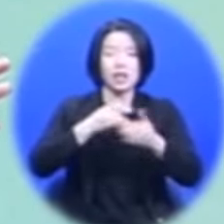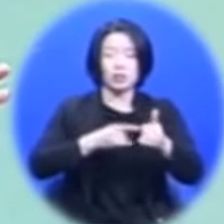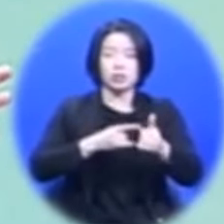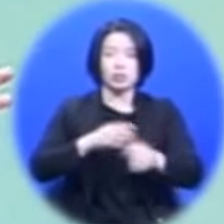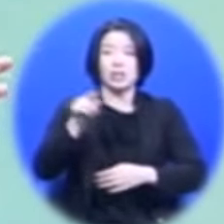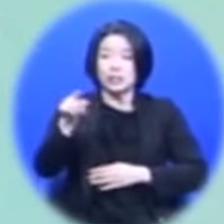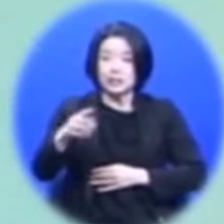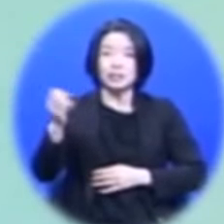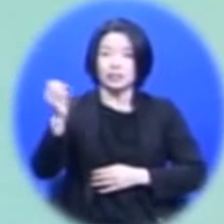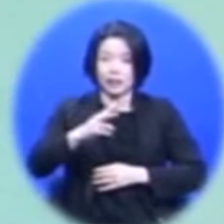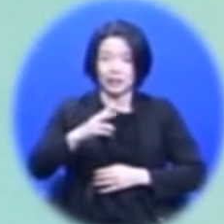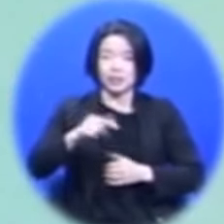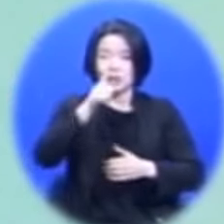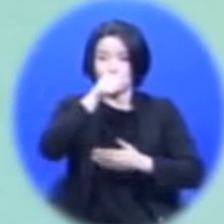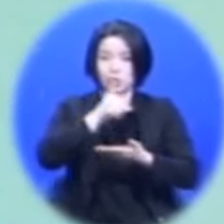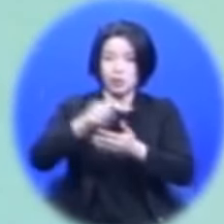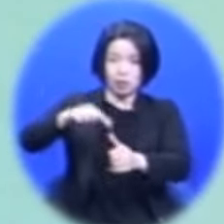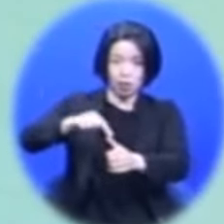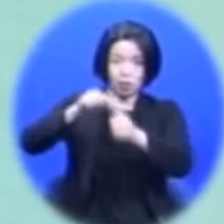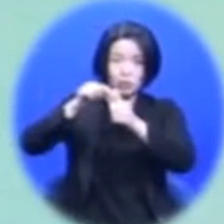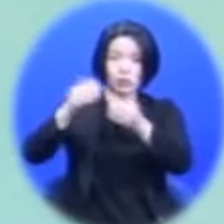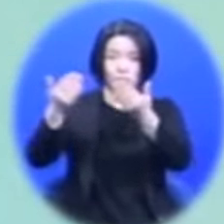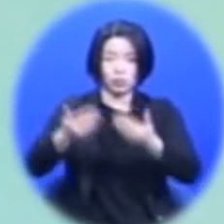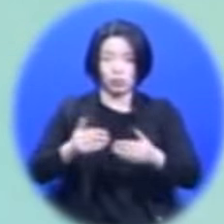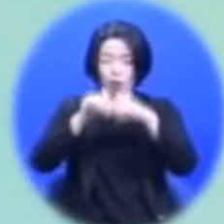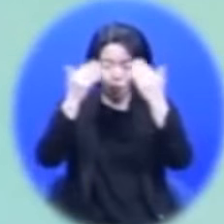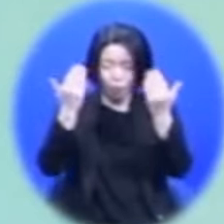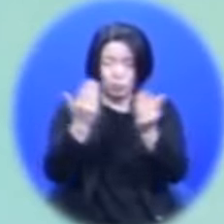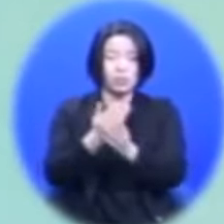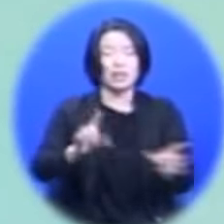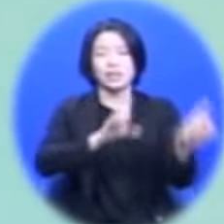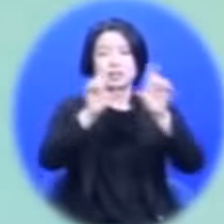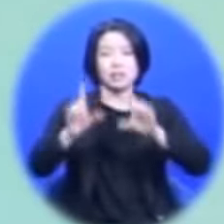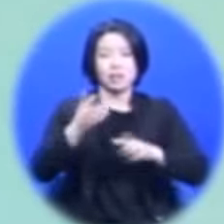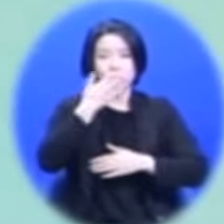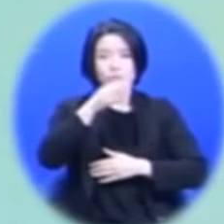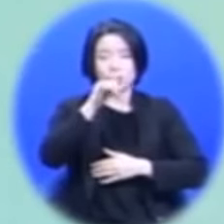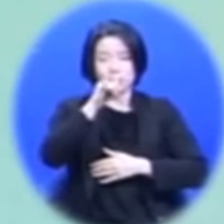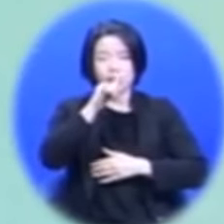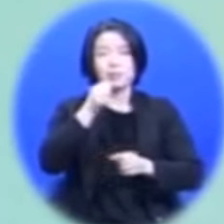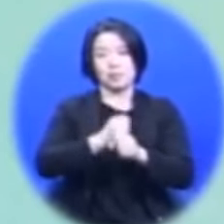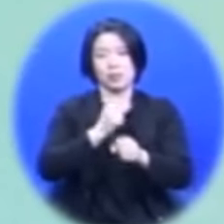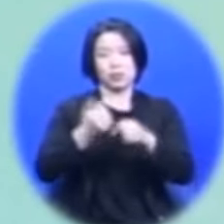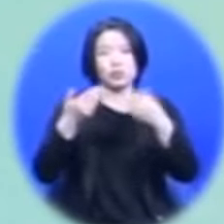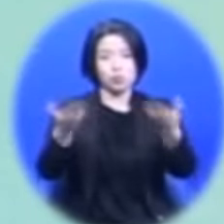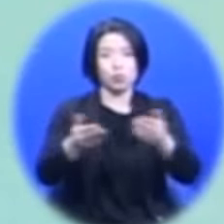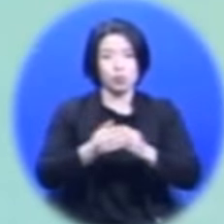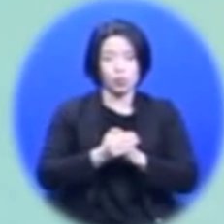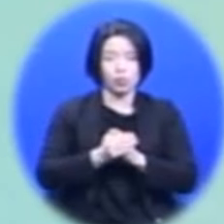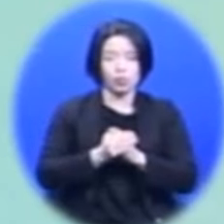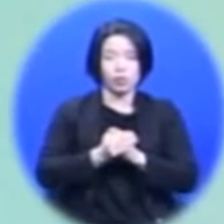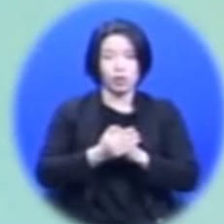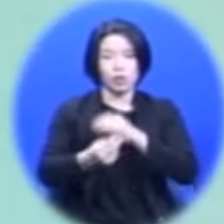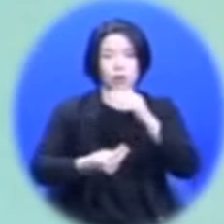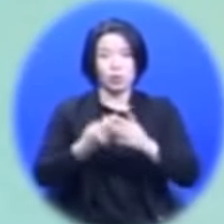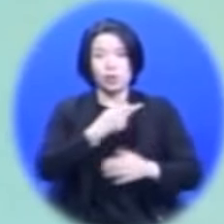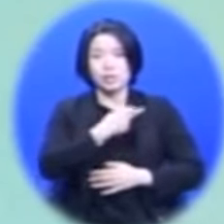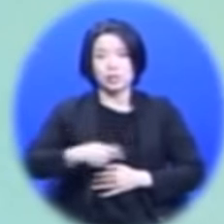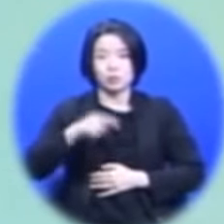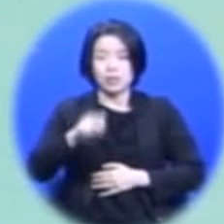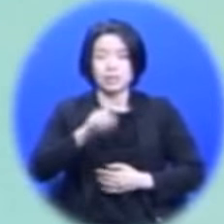그 죄에서 건져주셔서 온전한 삶을 살게 해주실 것이라. 근데 요한사도는 이